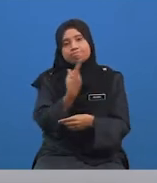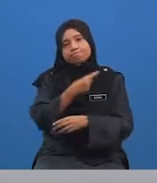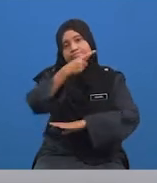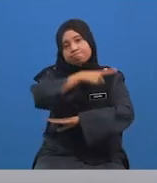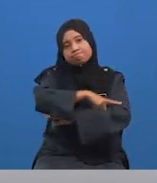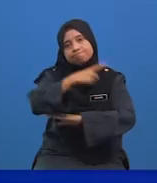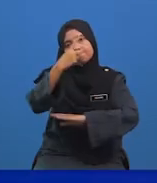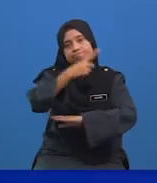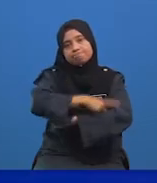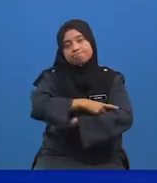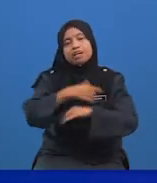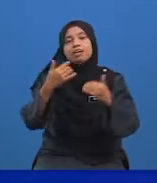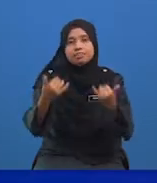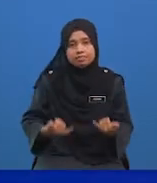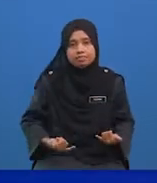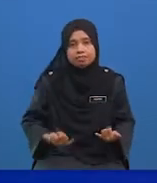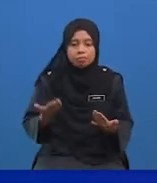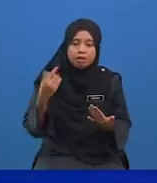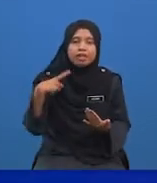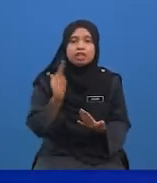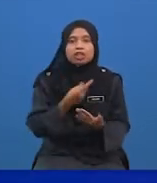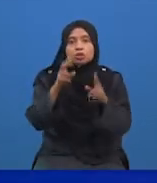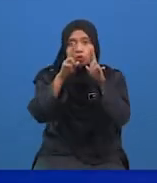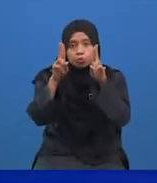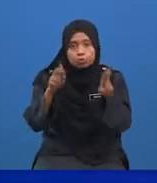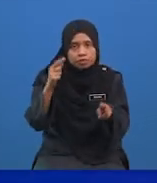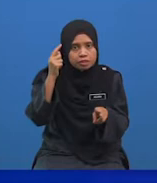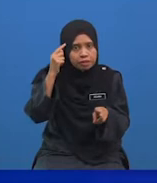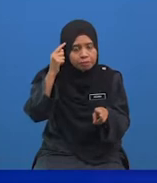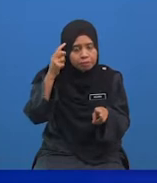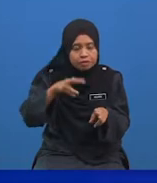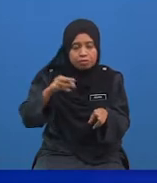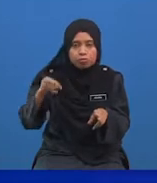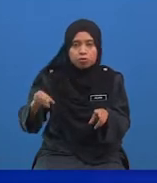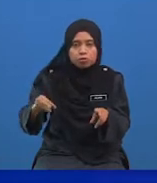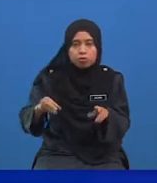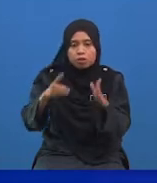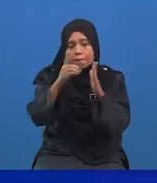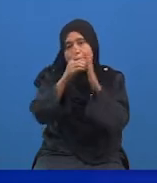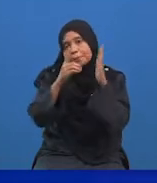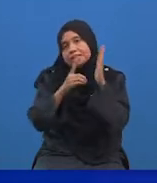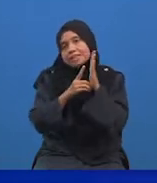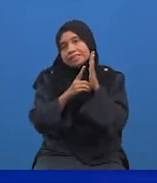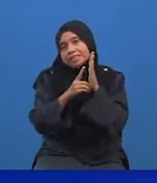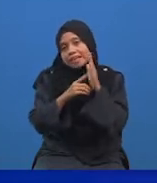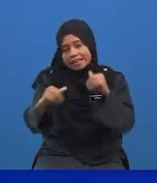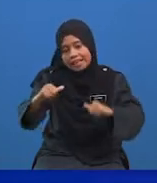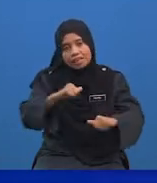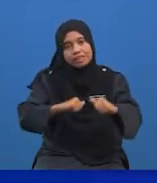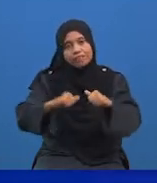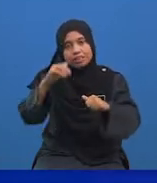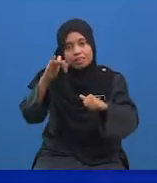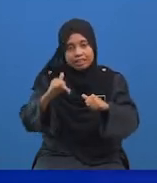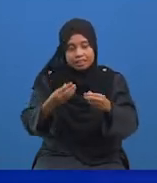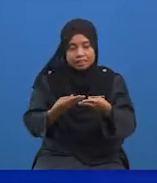seharian. Sekarang, mari kita uji minda murid-murid berdasarkan aktiviti